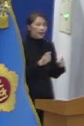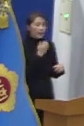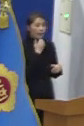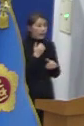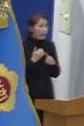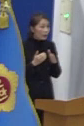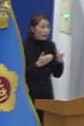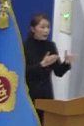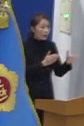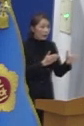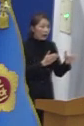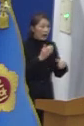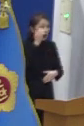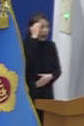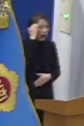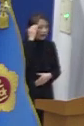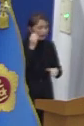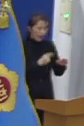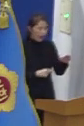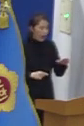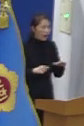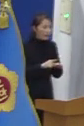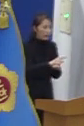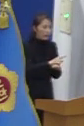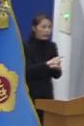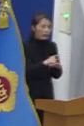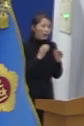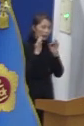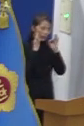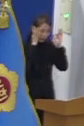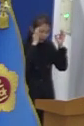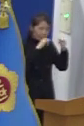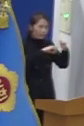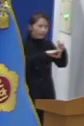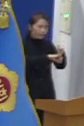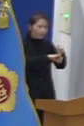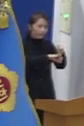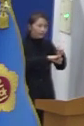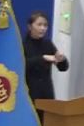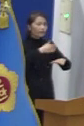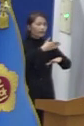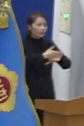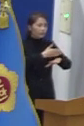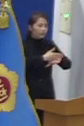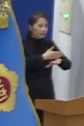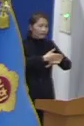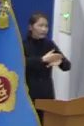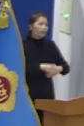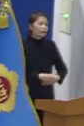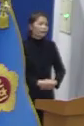대한민국의 리빌딩을 선도할 수 있도록 최선을 다하겠습니다. 감사합니다.